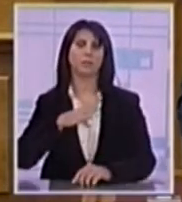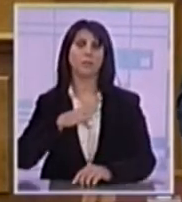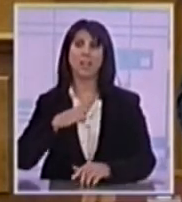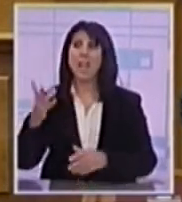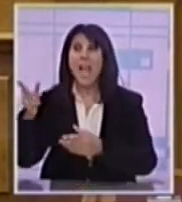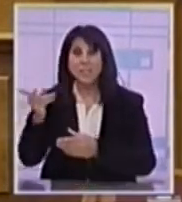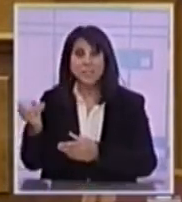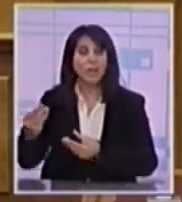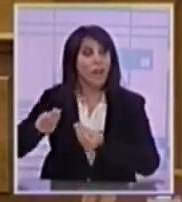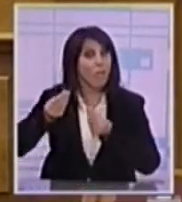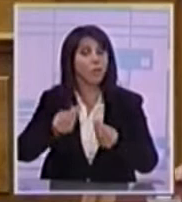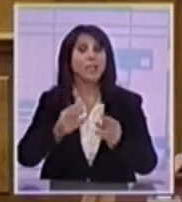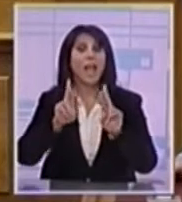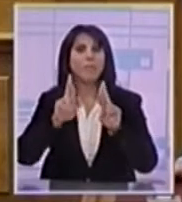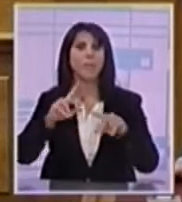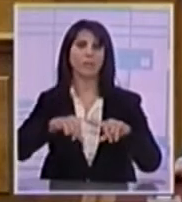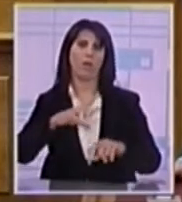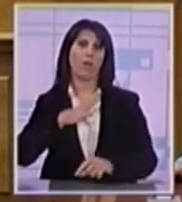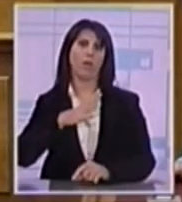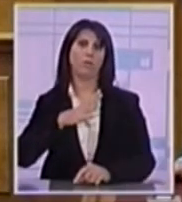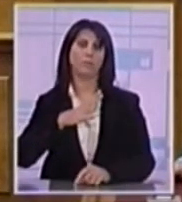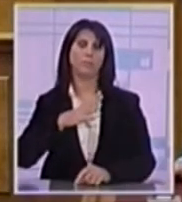Δώστε μια ελπίδα στον ελληνικό λαό.